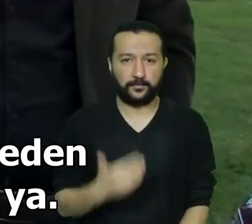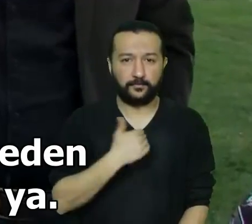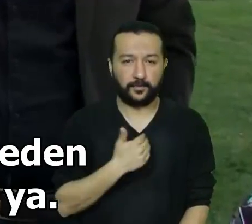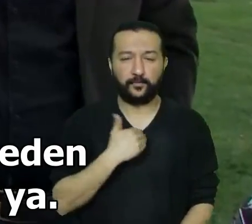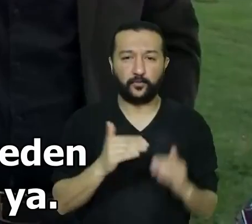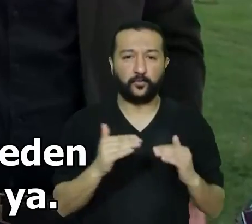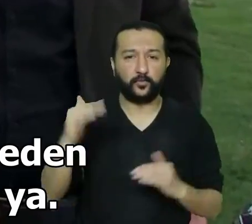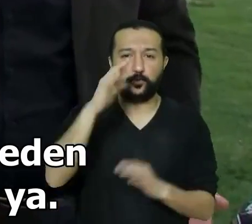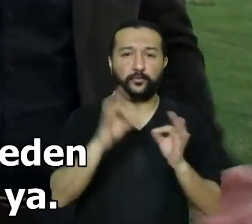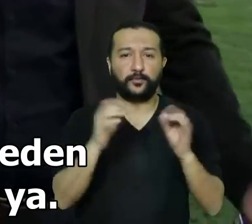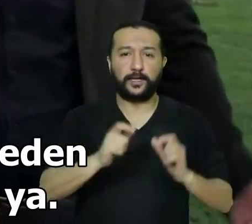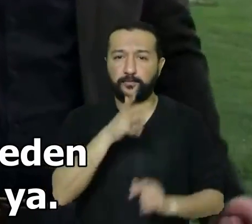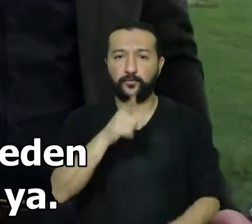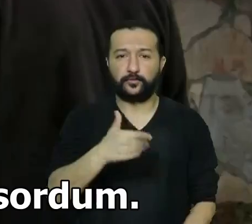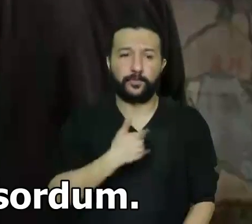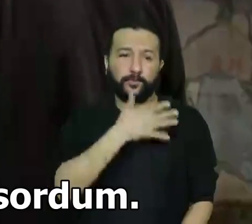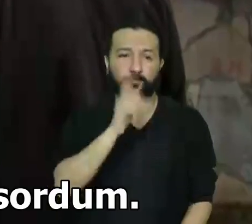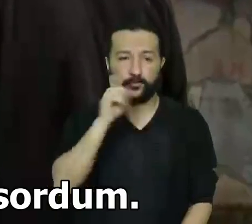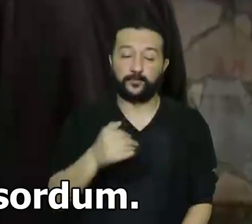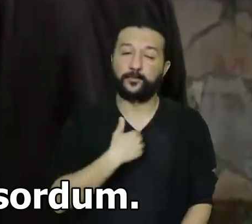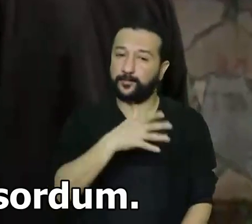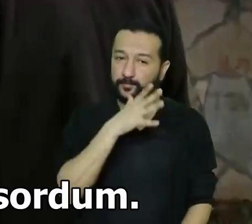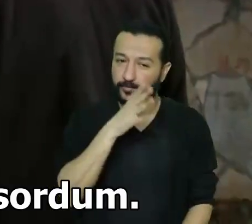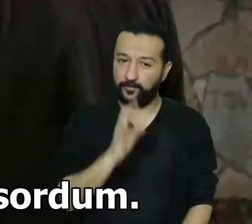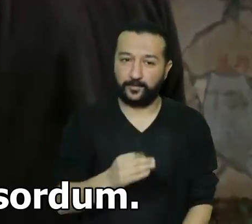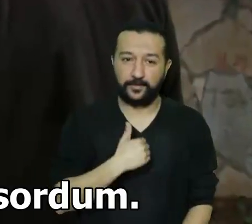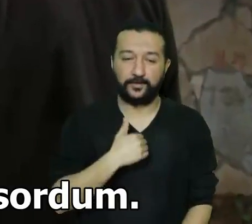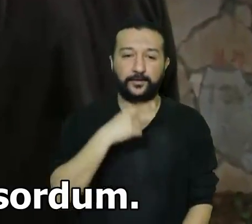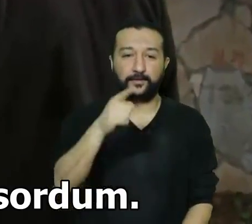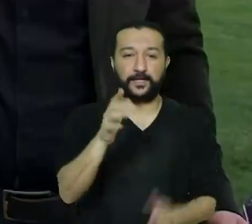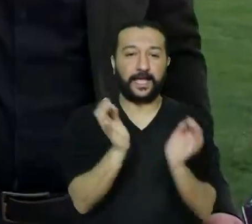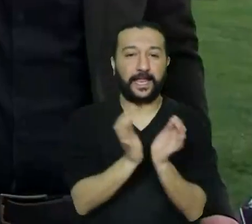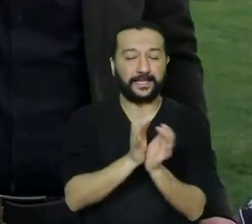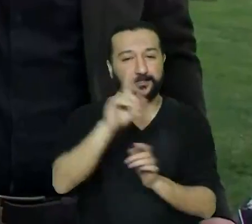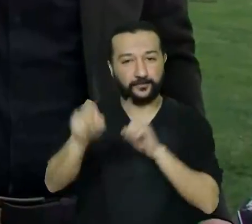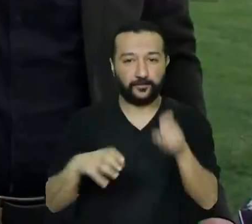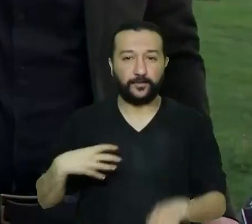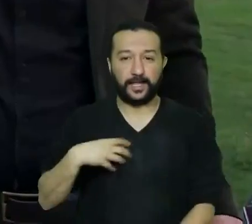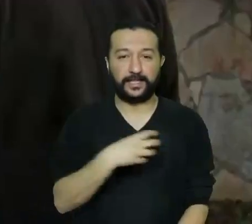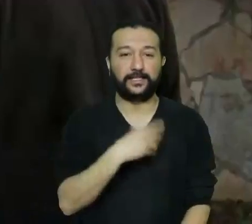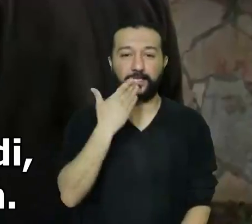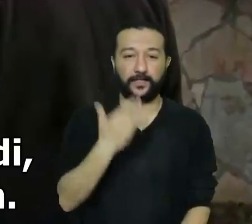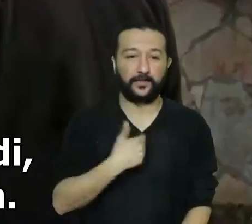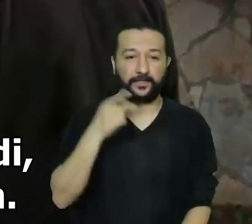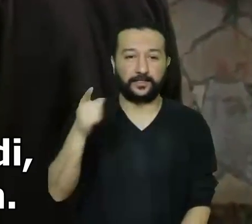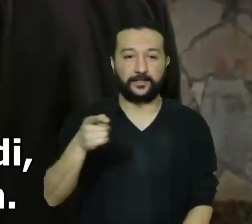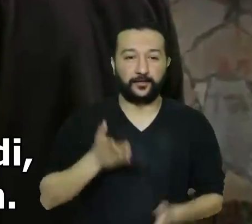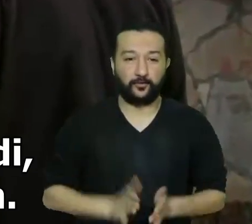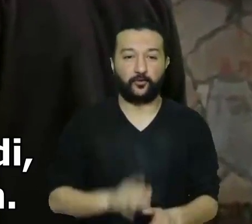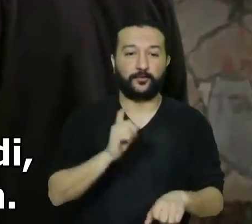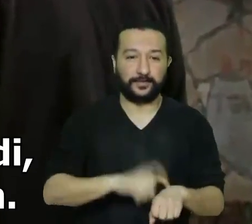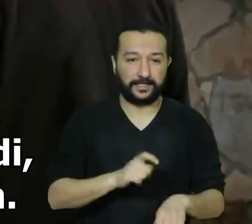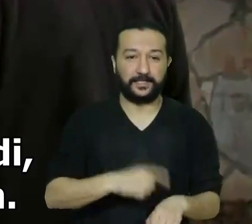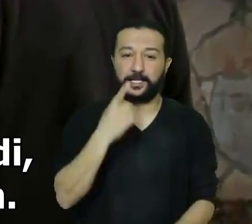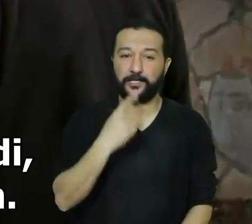Benim yükselen burcumu mu nereden biliyorsun? Ben bilmiyorum ya. Biliyorum efendim. Familyanıza sordum. Anneniz söyledi. Doğum saatini